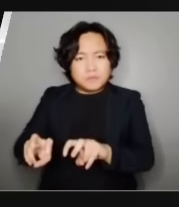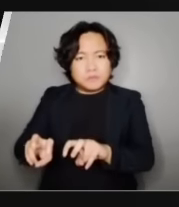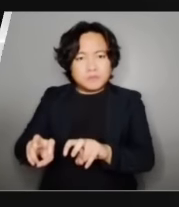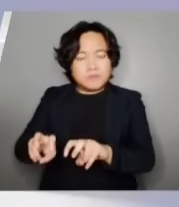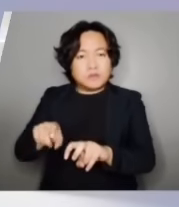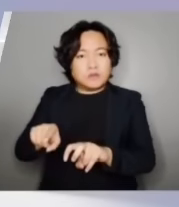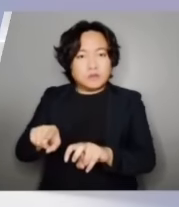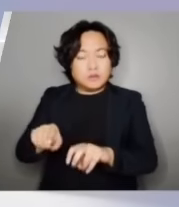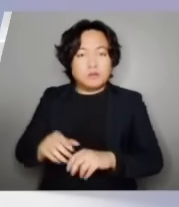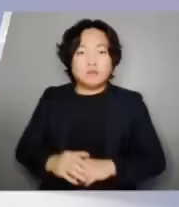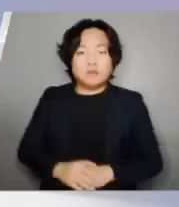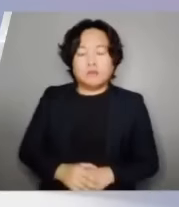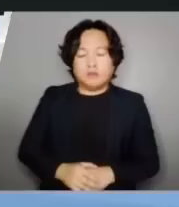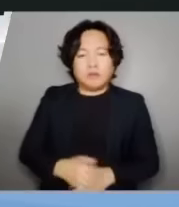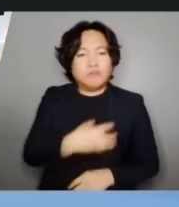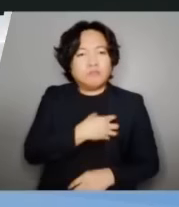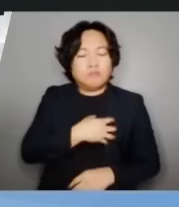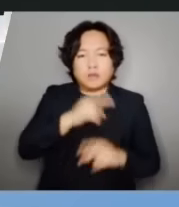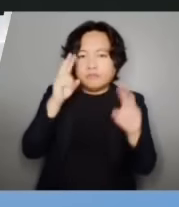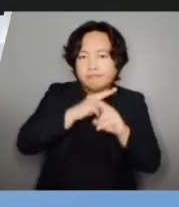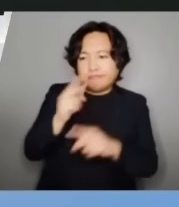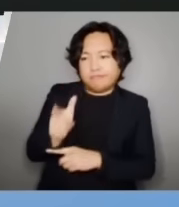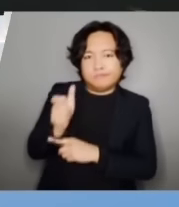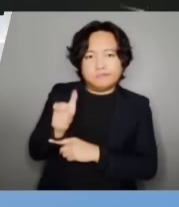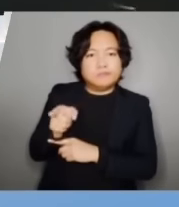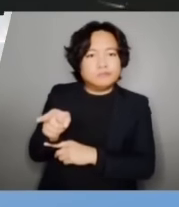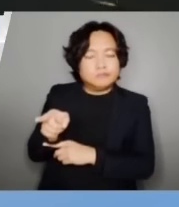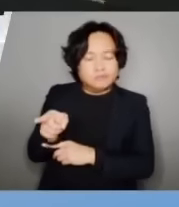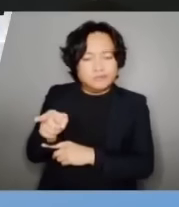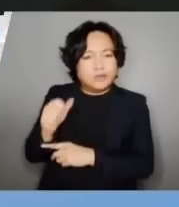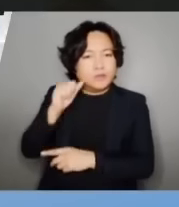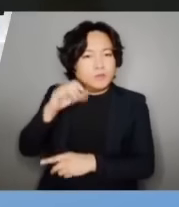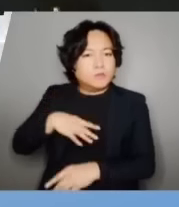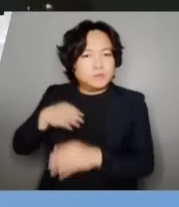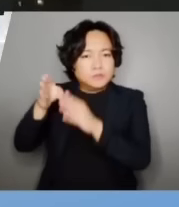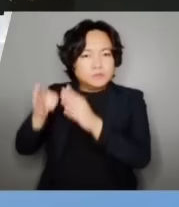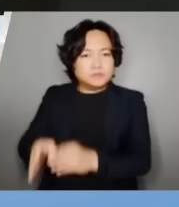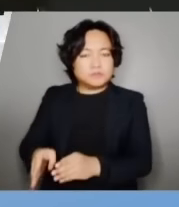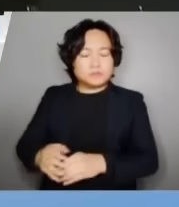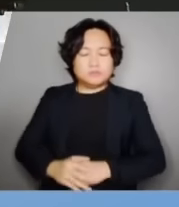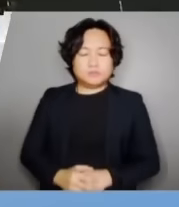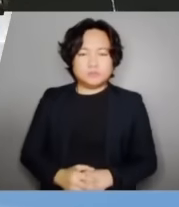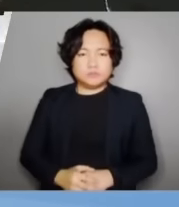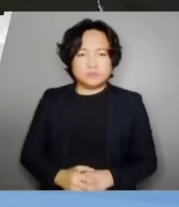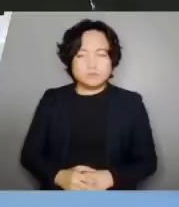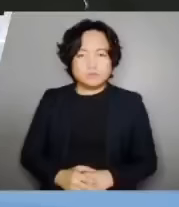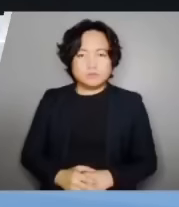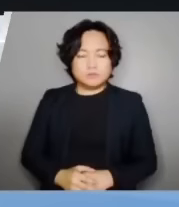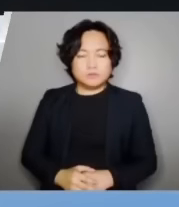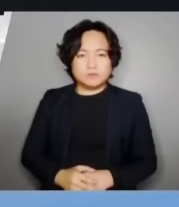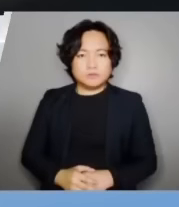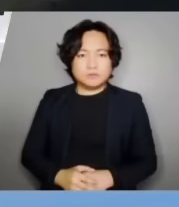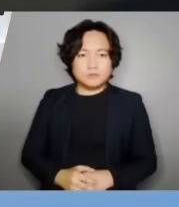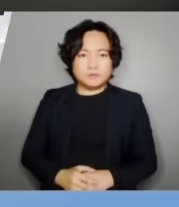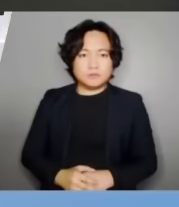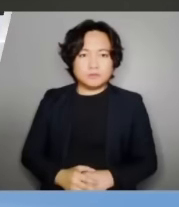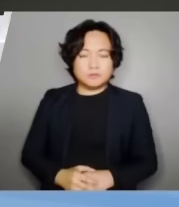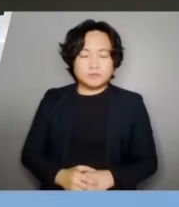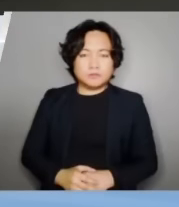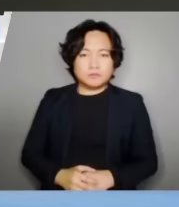biktima. Nag-undergo sila o paraffin test sa karon, tapos nag-prepare ang time kung ma-determine kung kinsa yung nakaigo sa